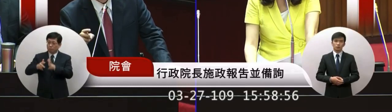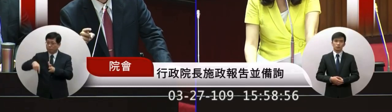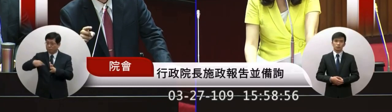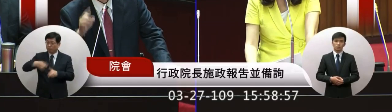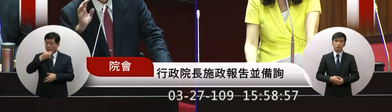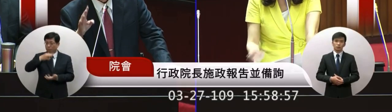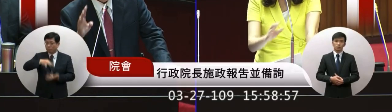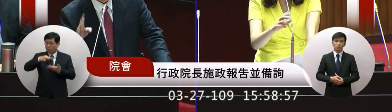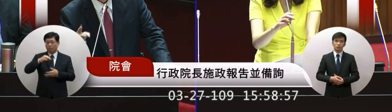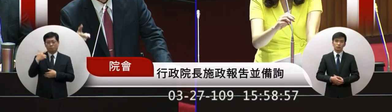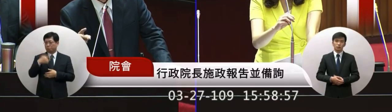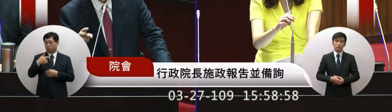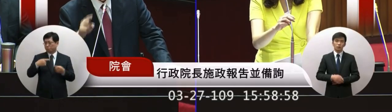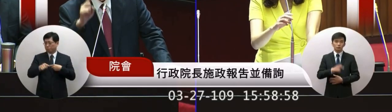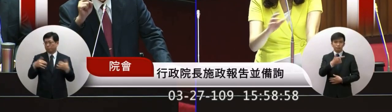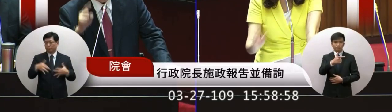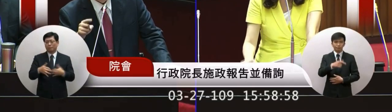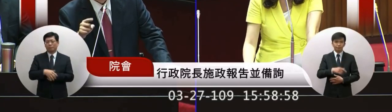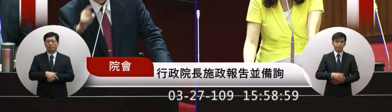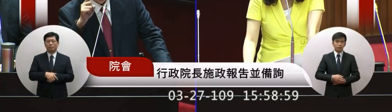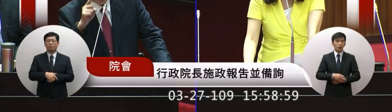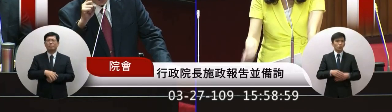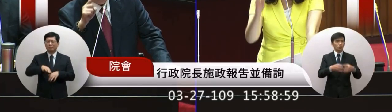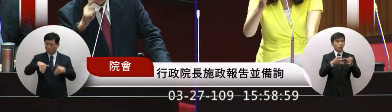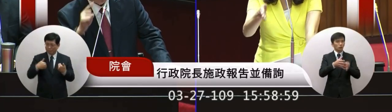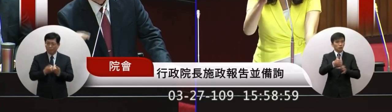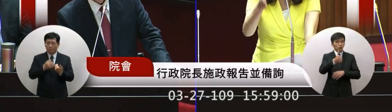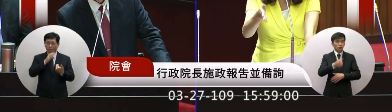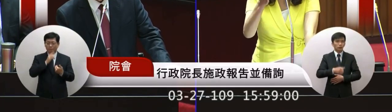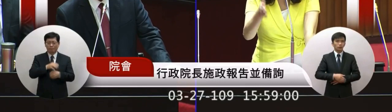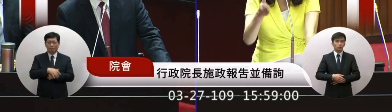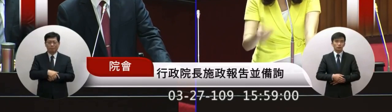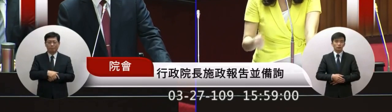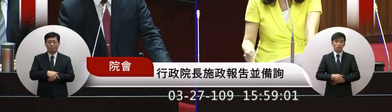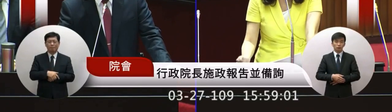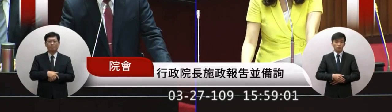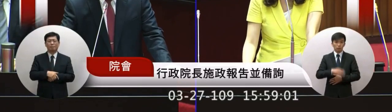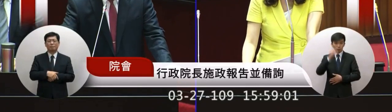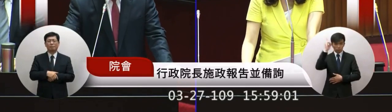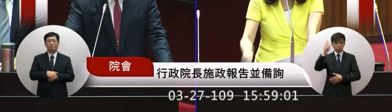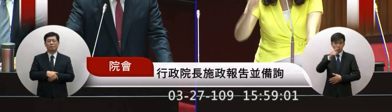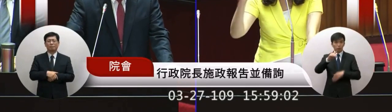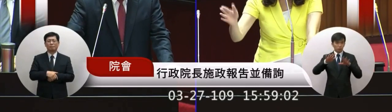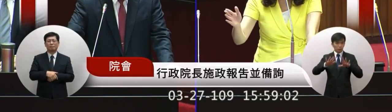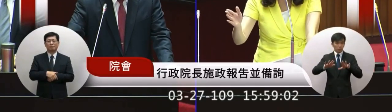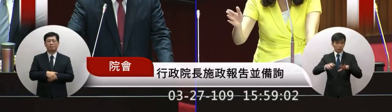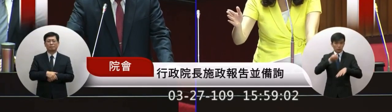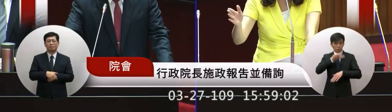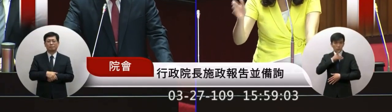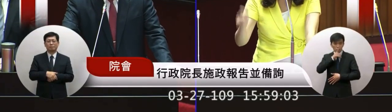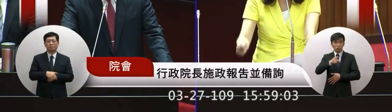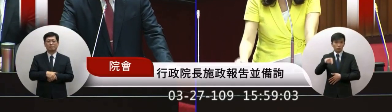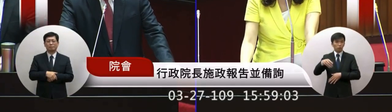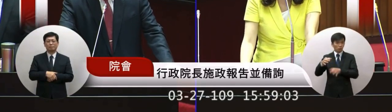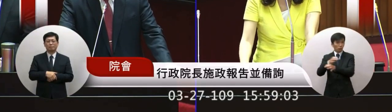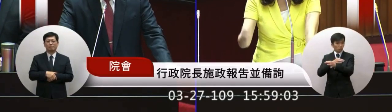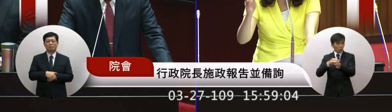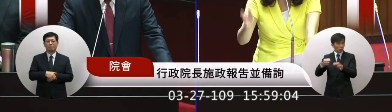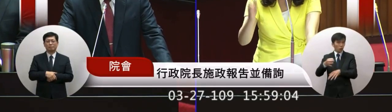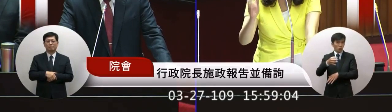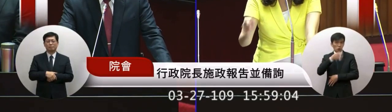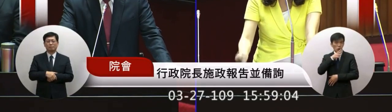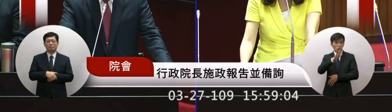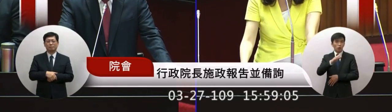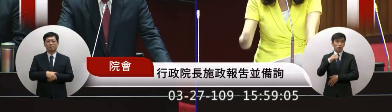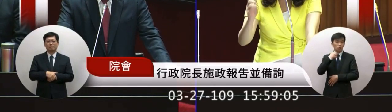马咧惊，不是锻炼的问题，反而是 除非你在这里告诉我说，这个经济规模很够。